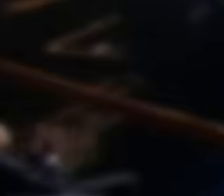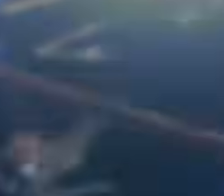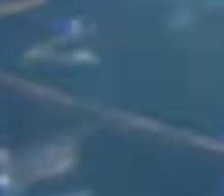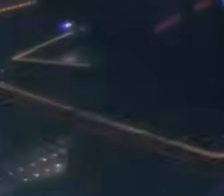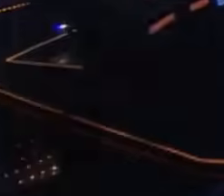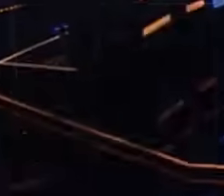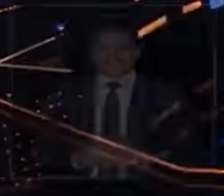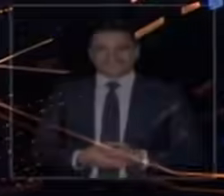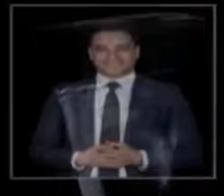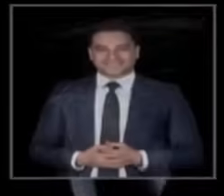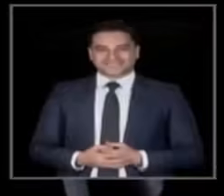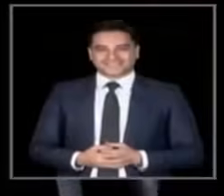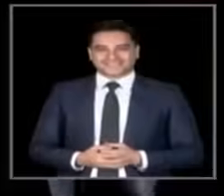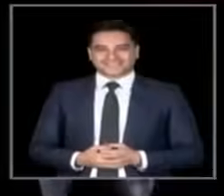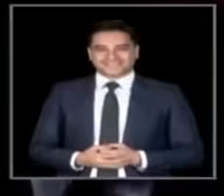عصام يوسف.